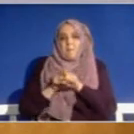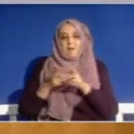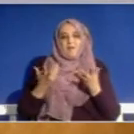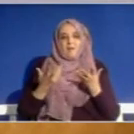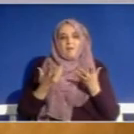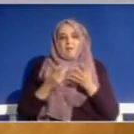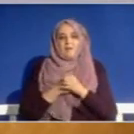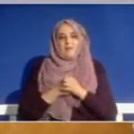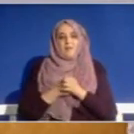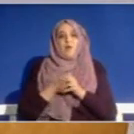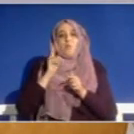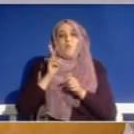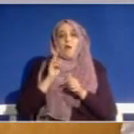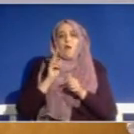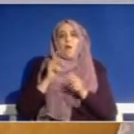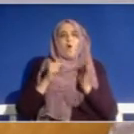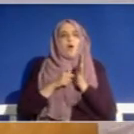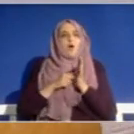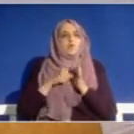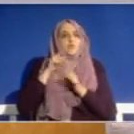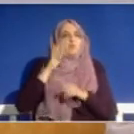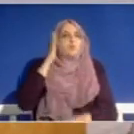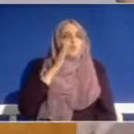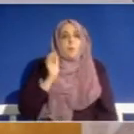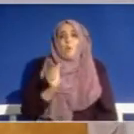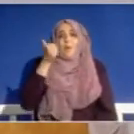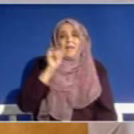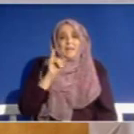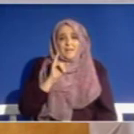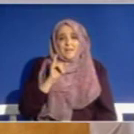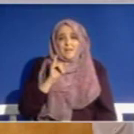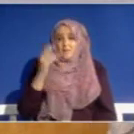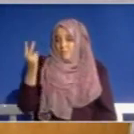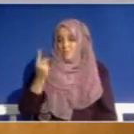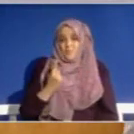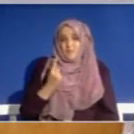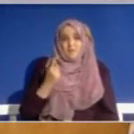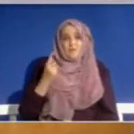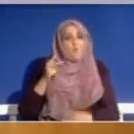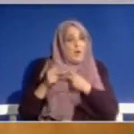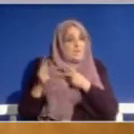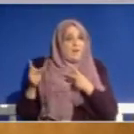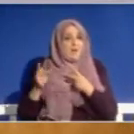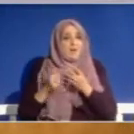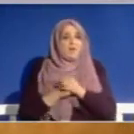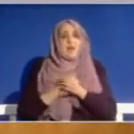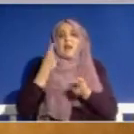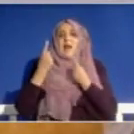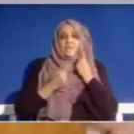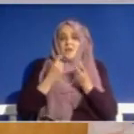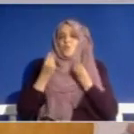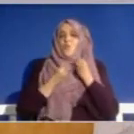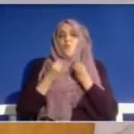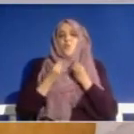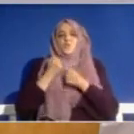الجار أول من تجده إلى جنبك عند شدة الحاجة هو جارك في الأفراح والأقراح. في الأفراح والأقراح أول من يقف بجانبك هو